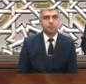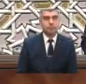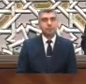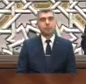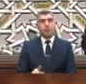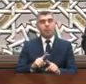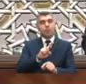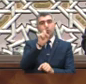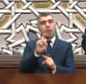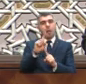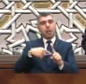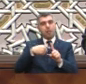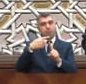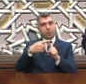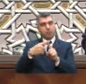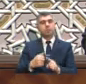تعقيب إضافي؟